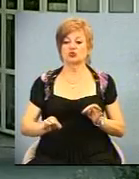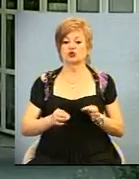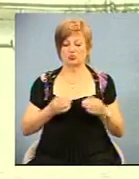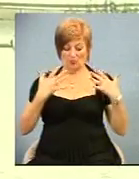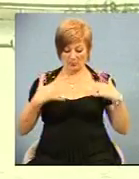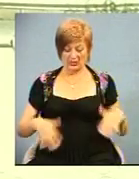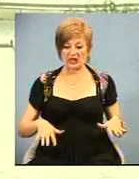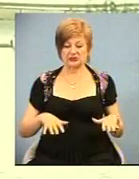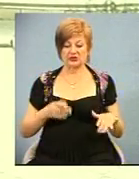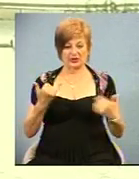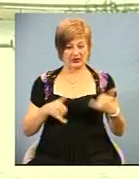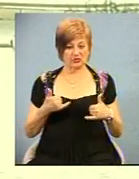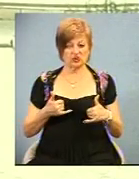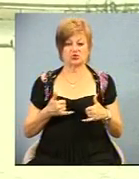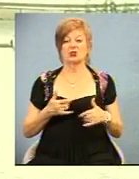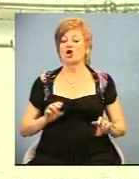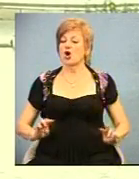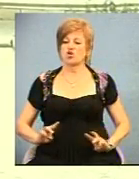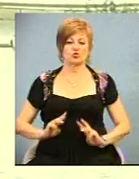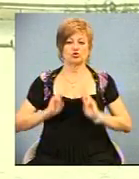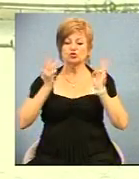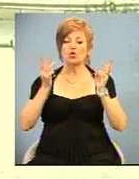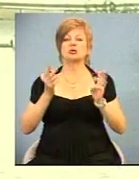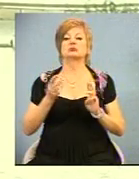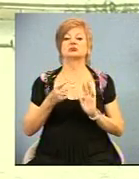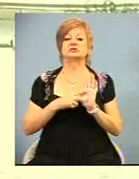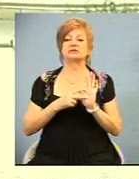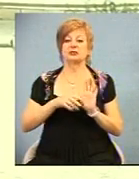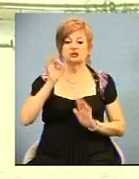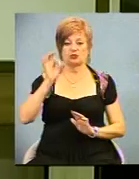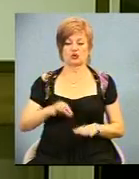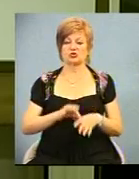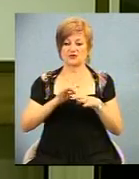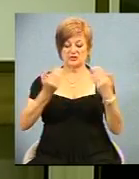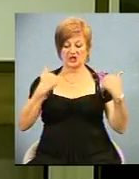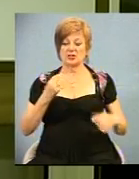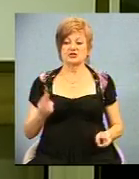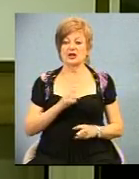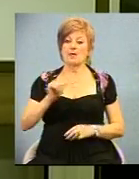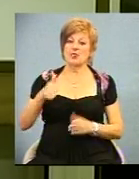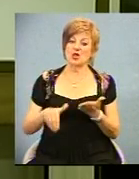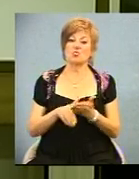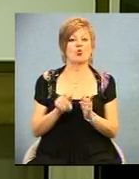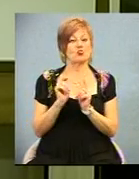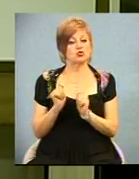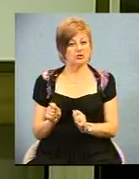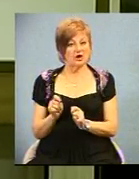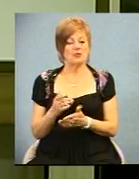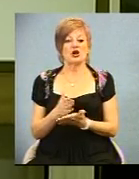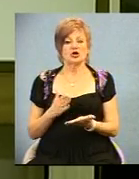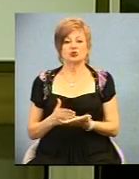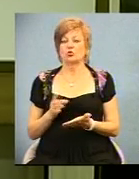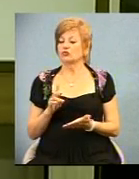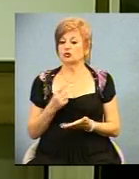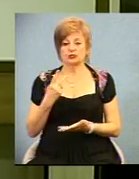сукню. Опіками 2-3 ступеню вкрито близько 70% тіла. Першу допомогу надали в місцевій лікарні, однак, зважаючи на